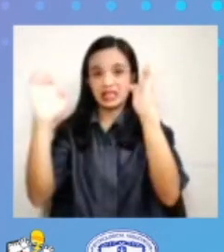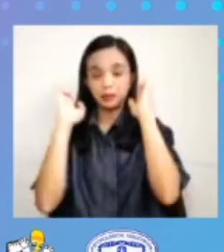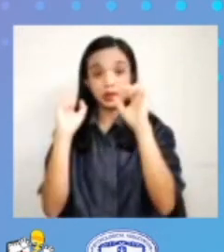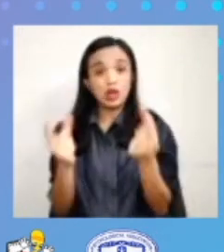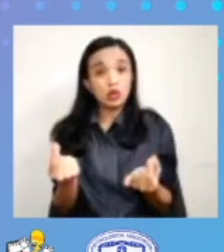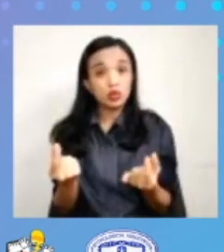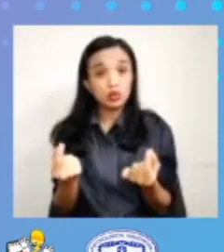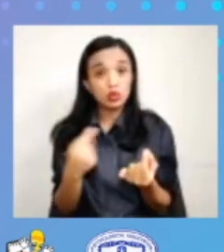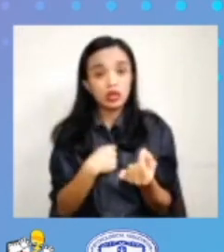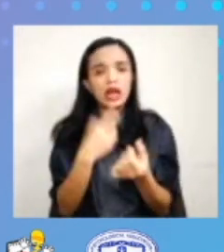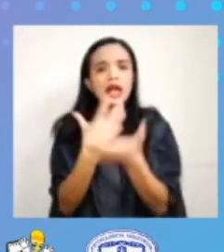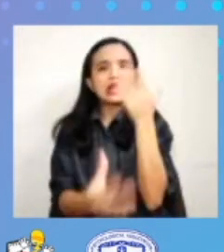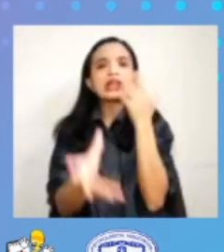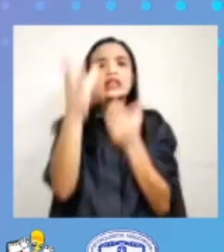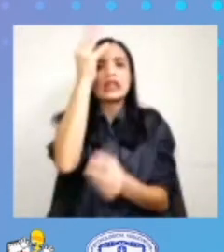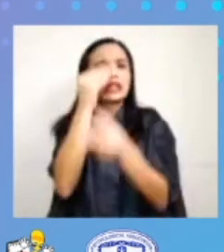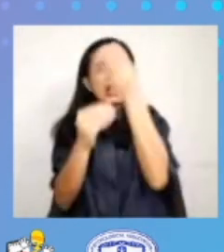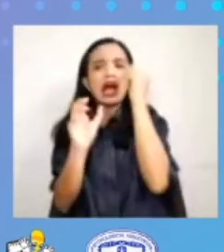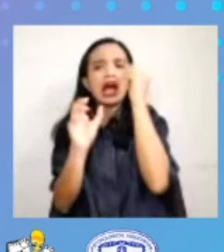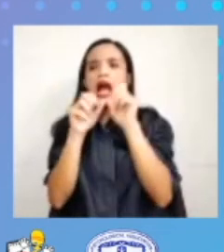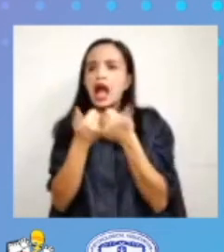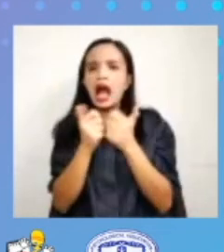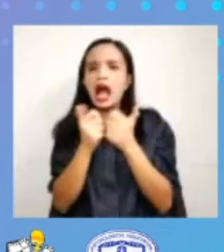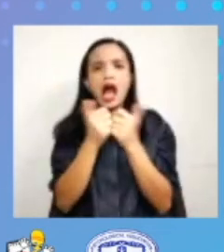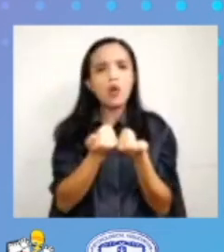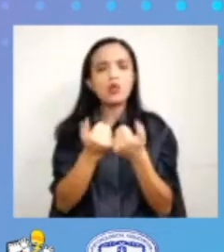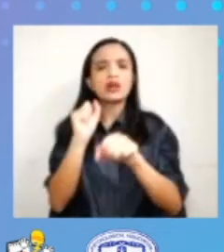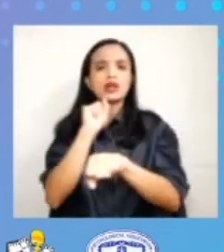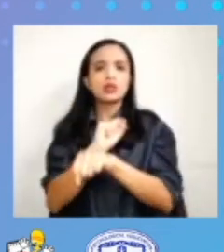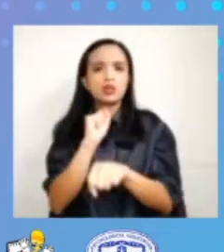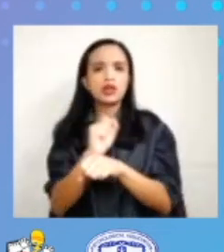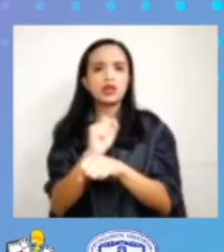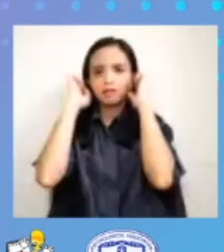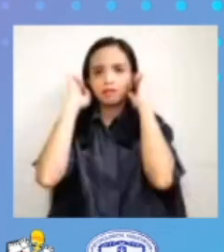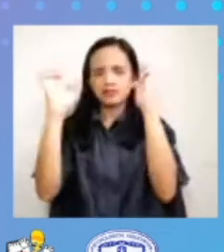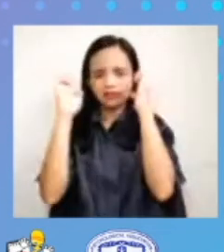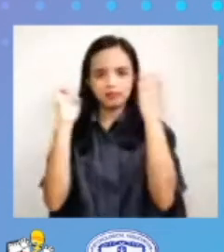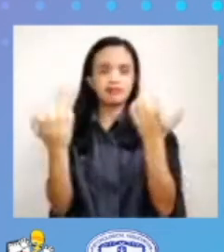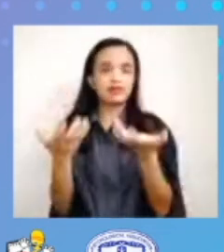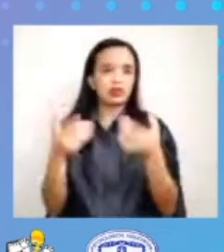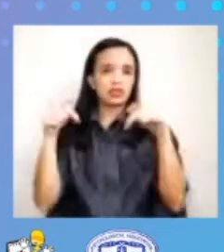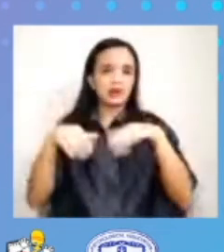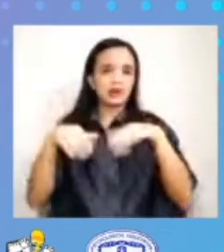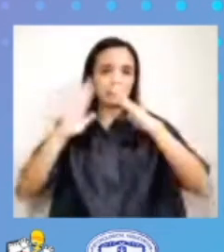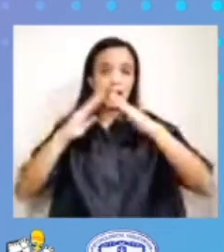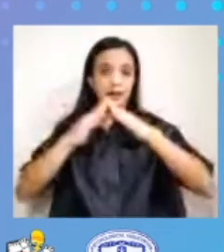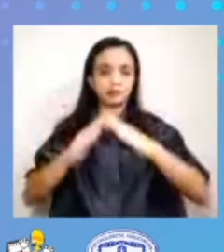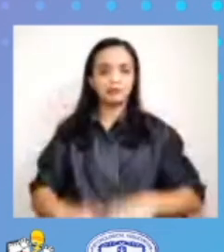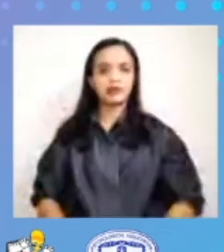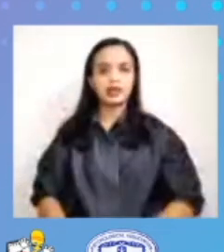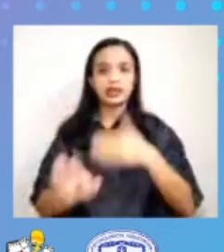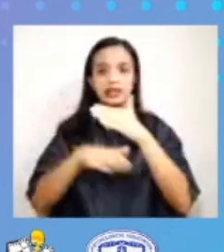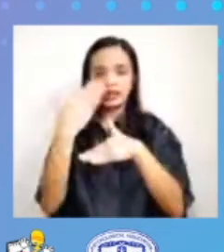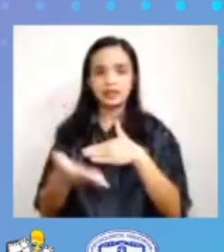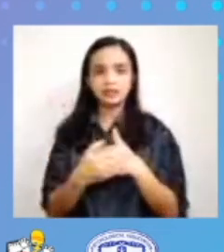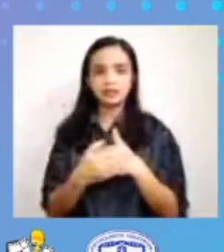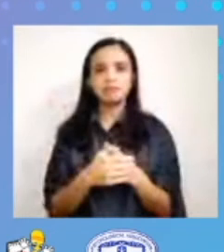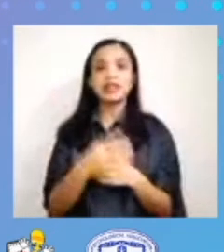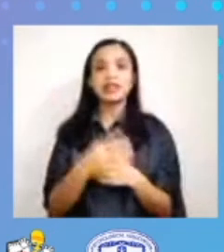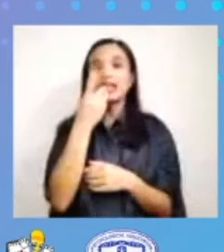that, yan lang yung workout ninyo once a week, it's still better than no workout. But on top of that, dito na po